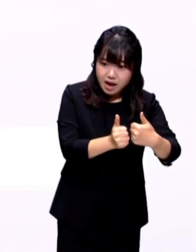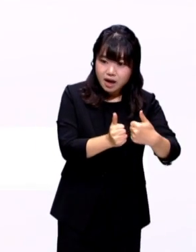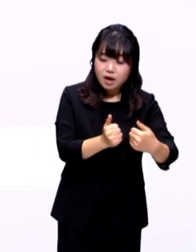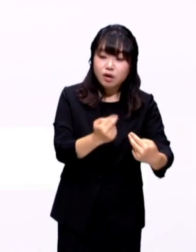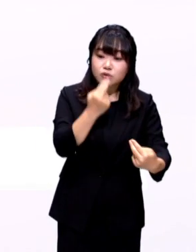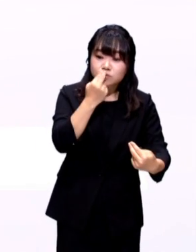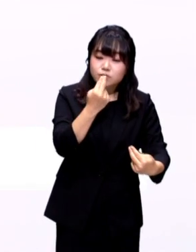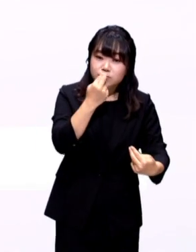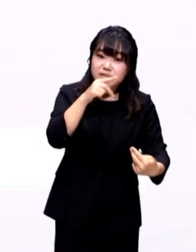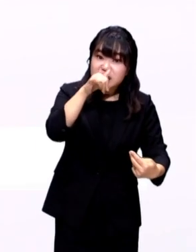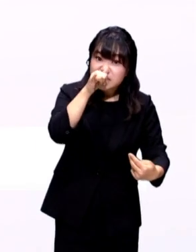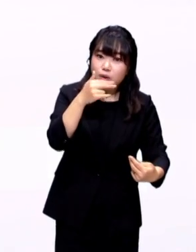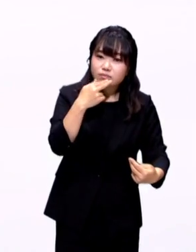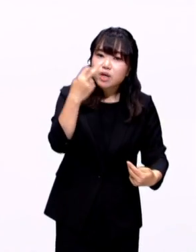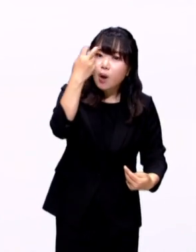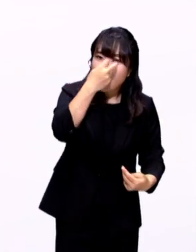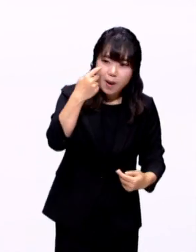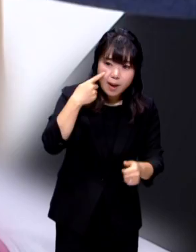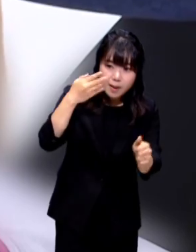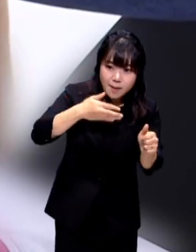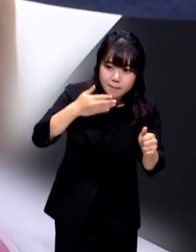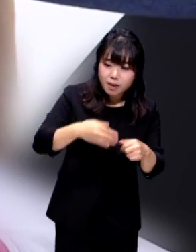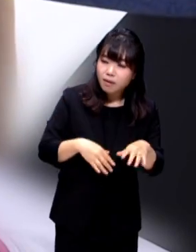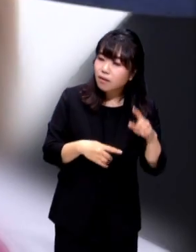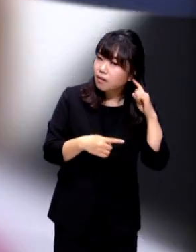숨을 쉬는지 확인하세요.